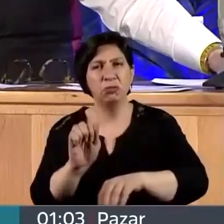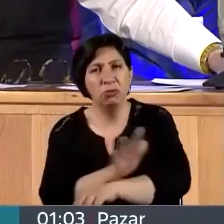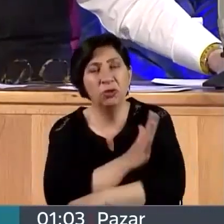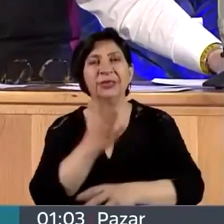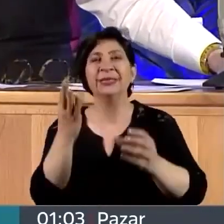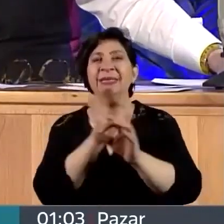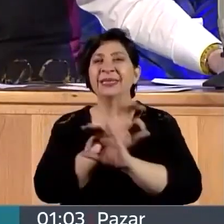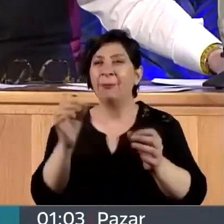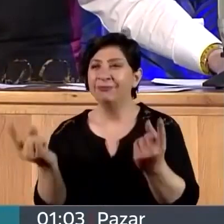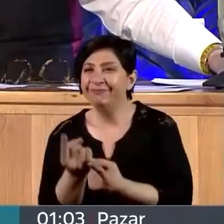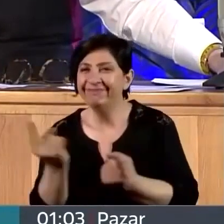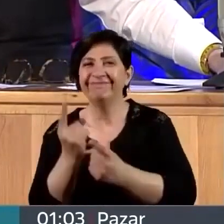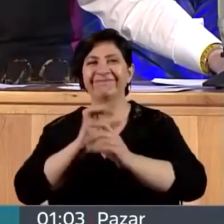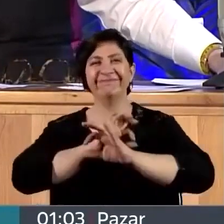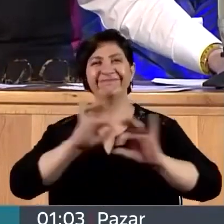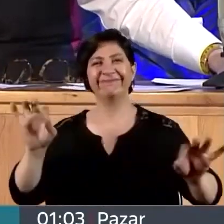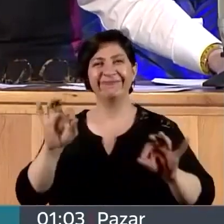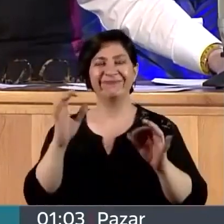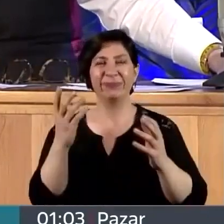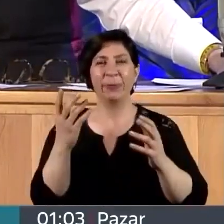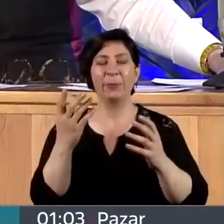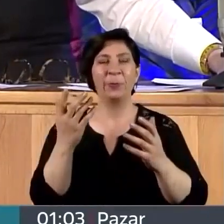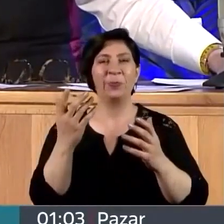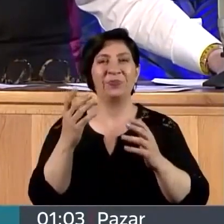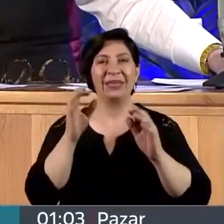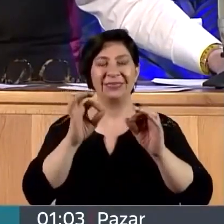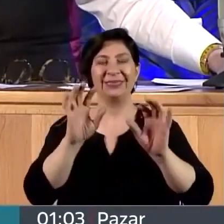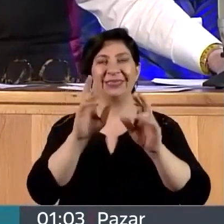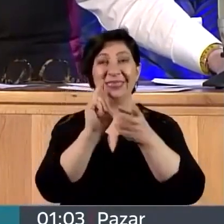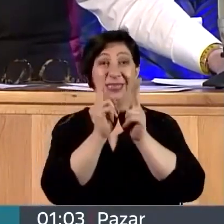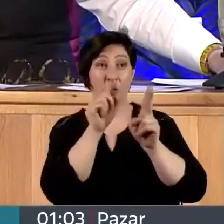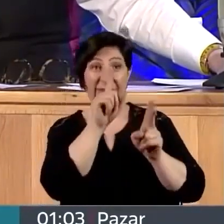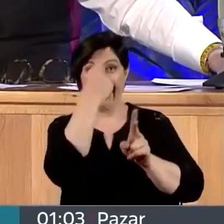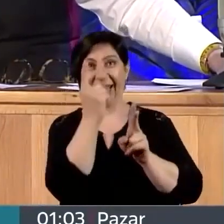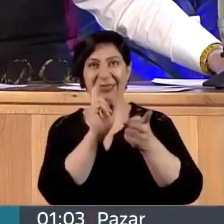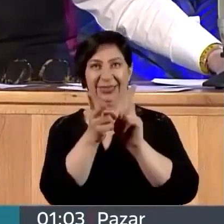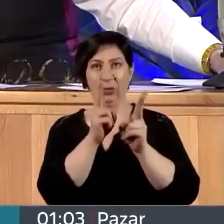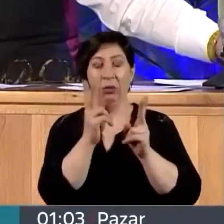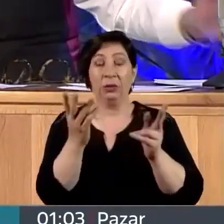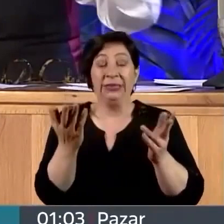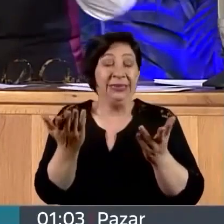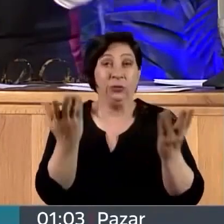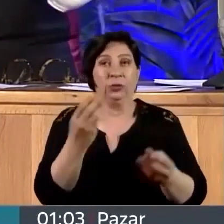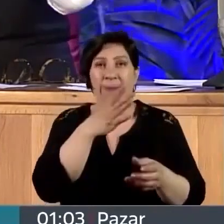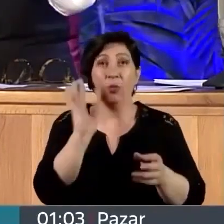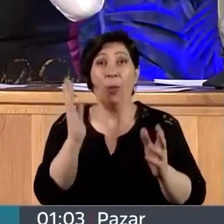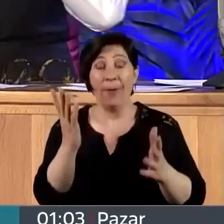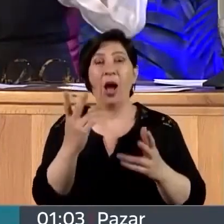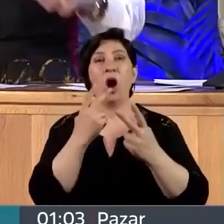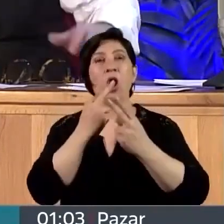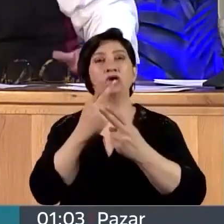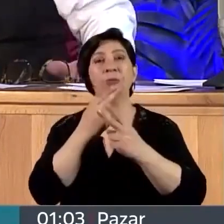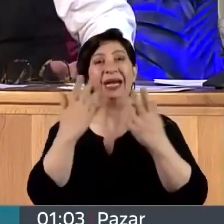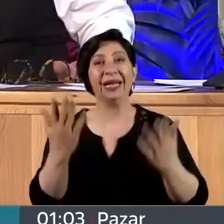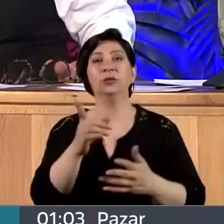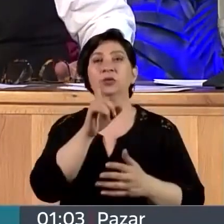duygusu ve tam algısı, sonra tabii timing derken galiba stand-up'ta bilmiyorum hakikaten ama konuşmak